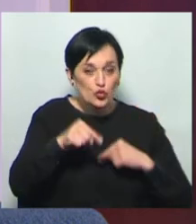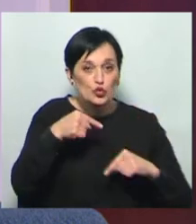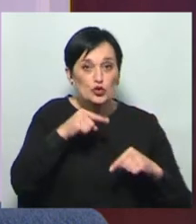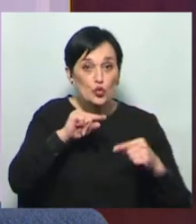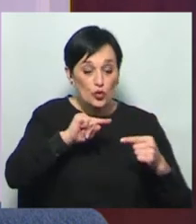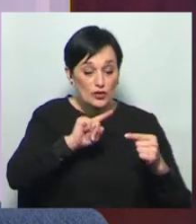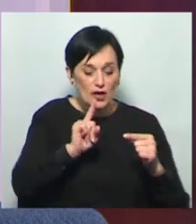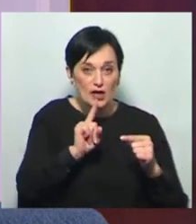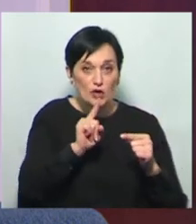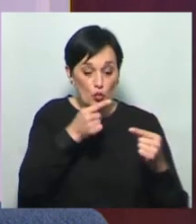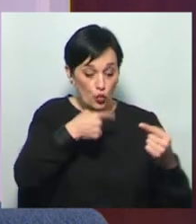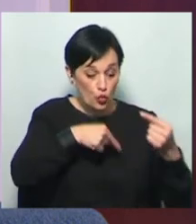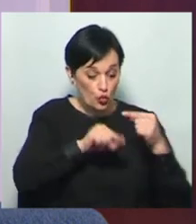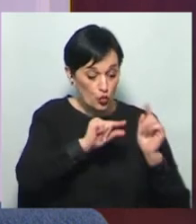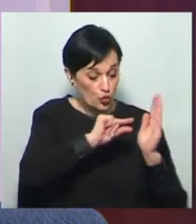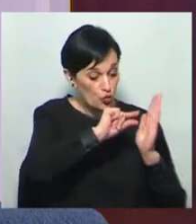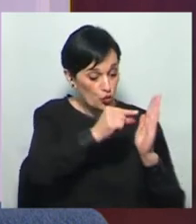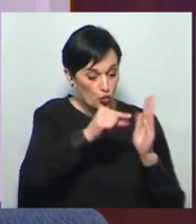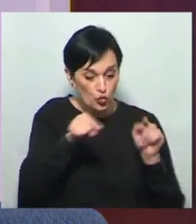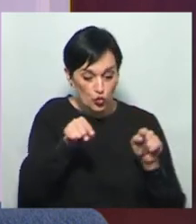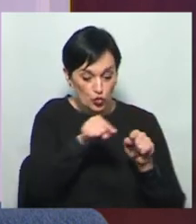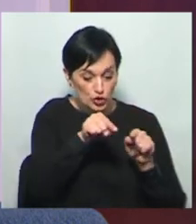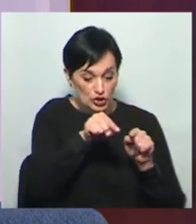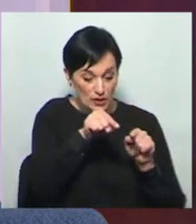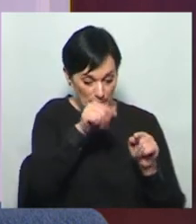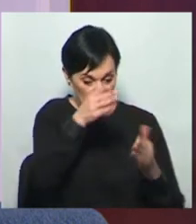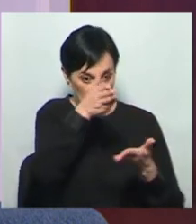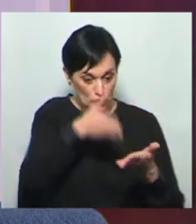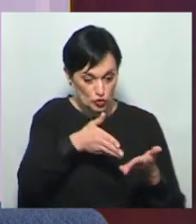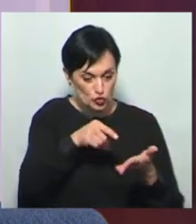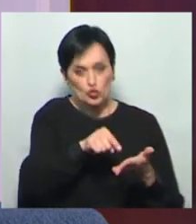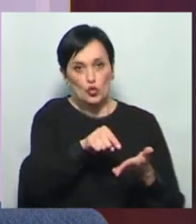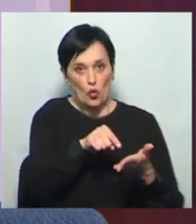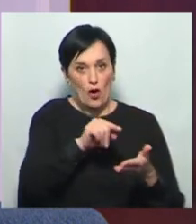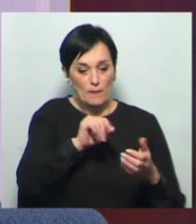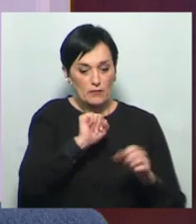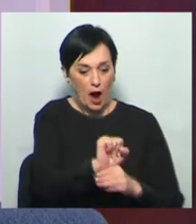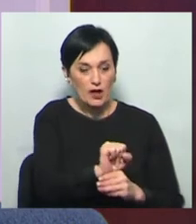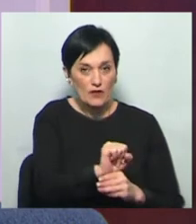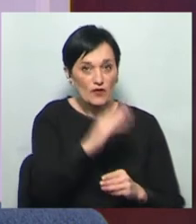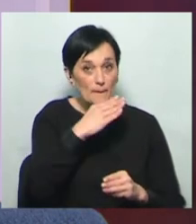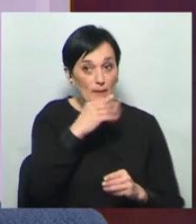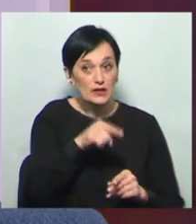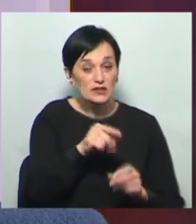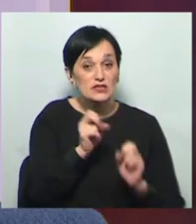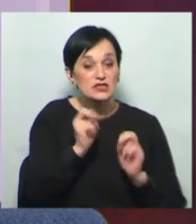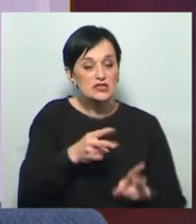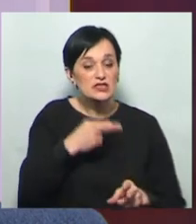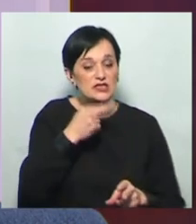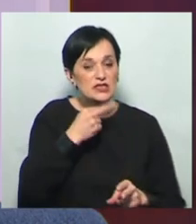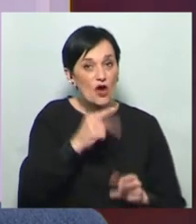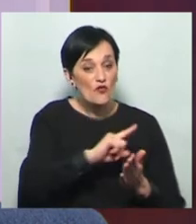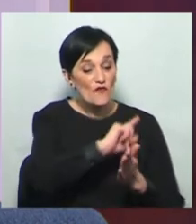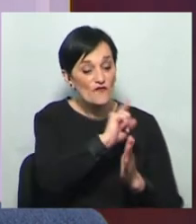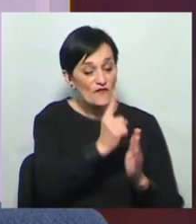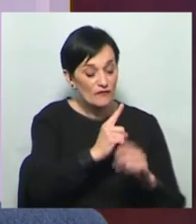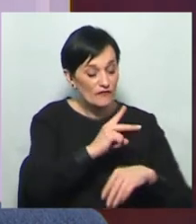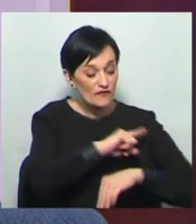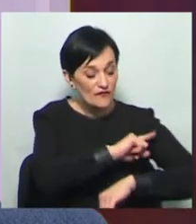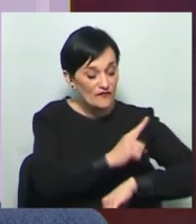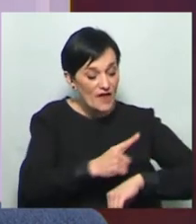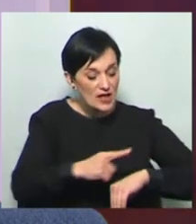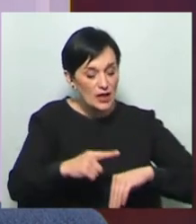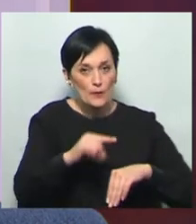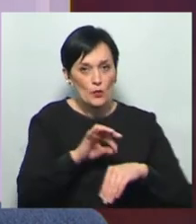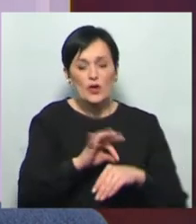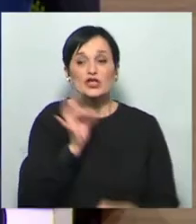უჯრედებს შორის სივრცეში, რაც ძალიან სახიფათო შეიძლება აღმოჩნდეს და საყურადღებოა ვენების პრობლემების დროს.